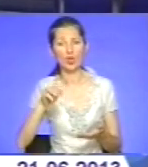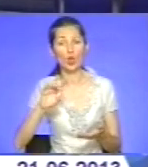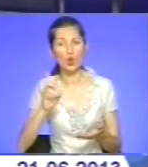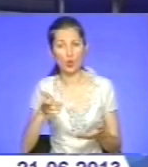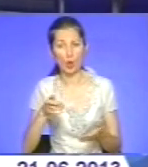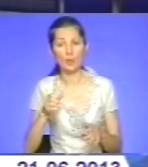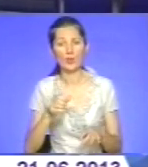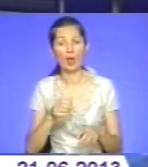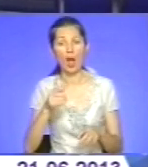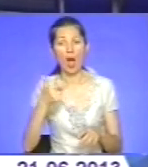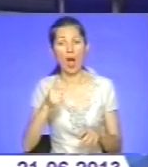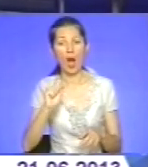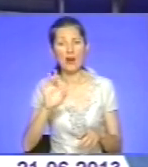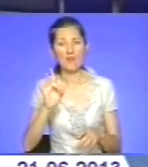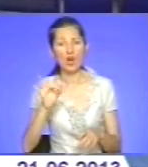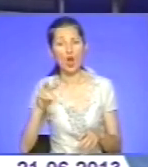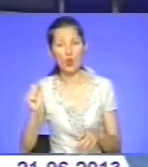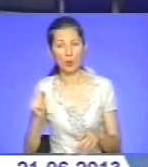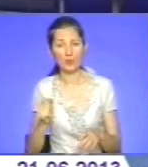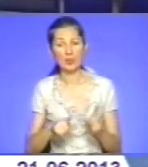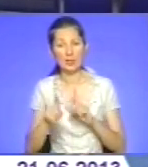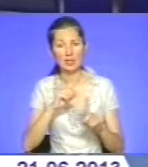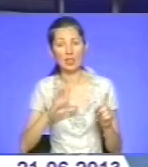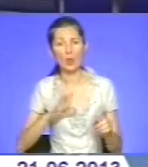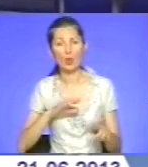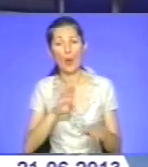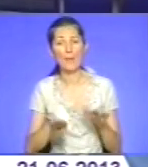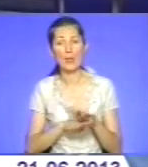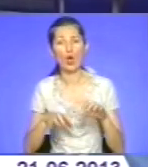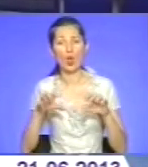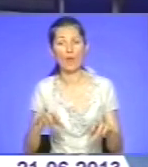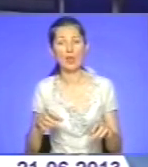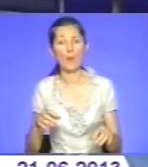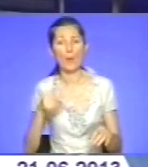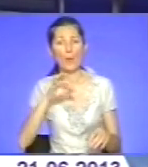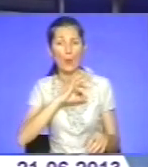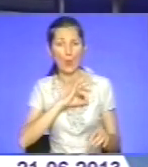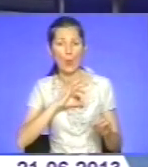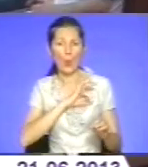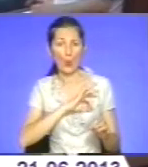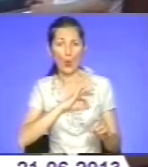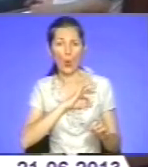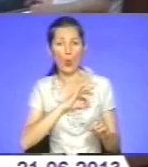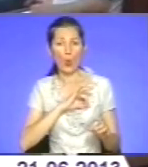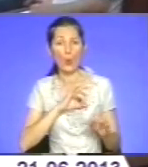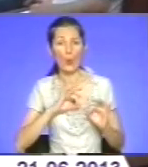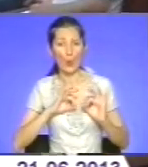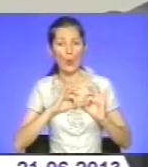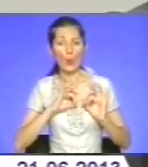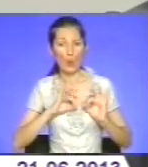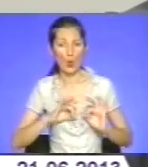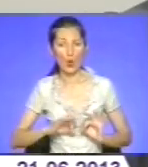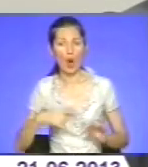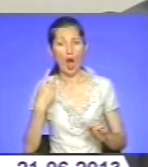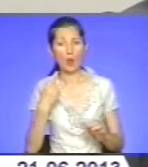Юрій Гаврилюк. Засідання проходило під головуванням прокурора області Геннадія Мовчана. Присутні обговорили актуальні